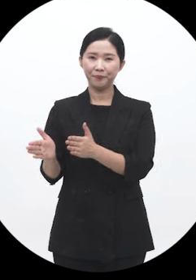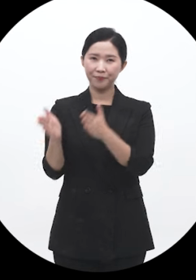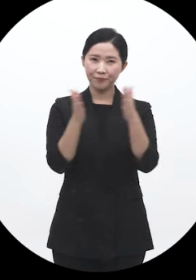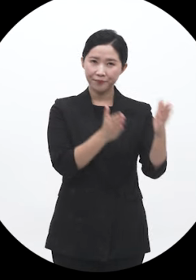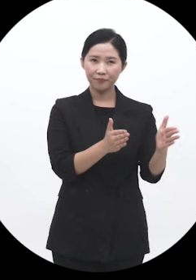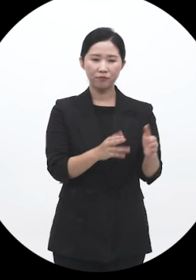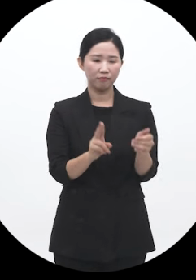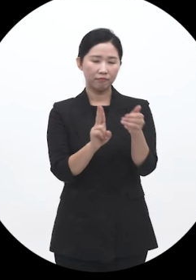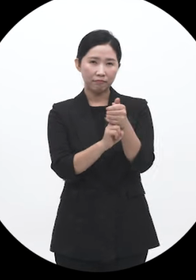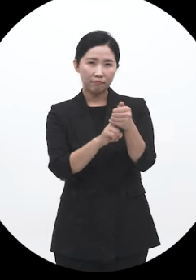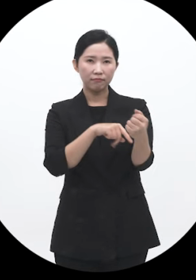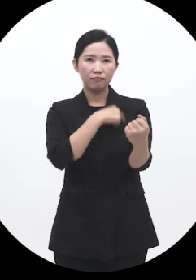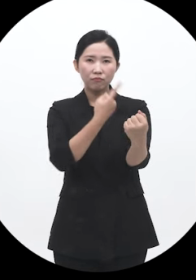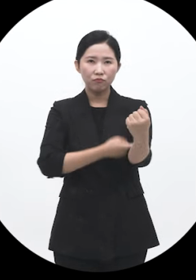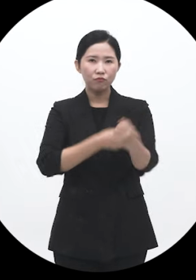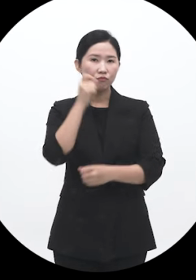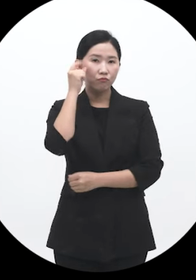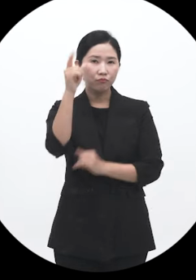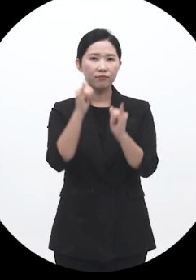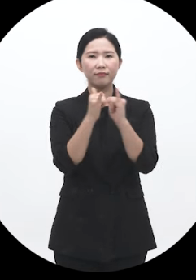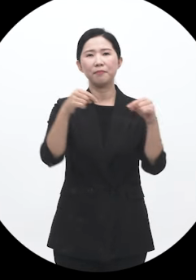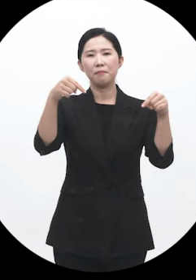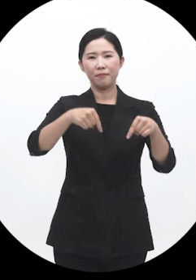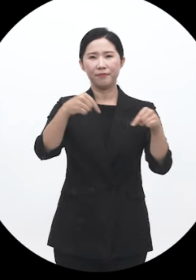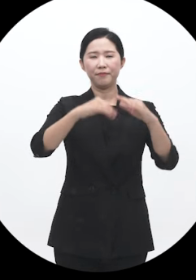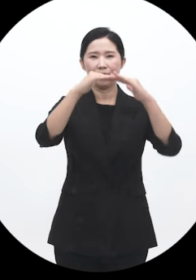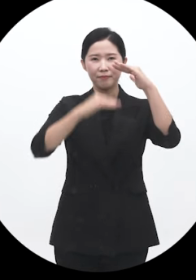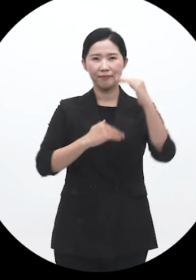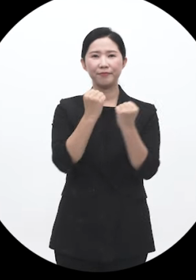다음은 잠재 능력 우수자 면접 전형입니다.